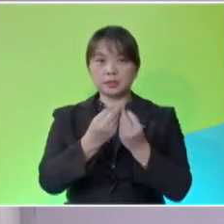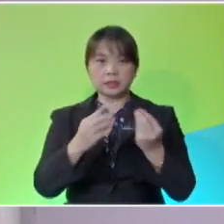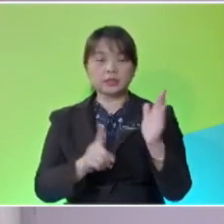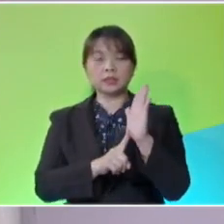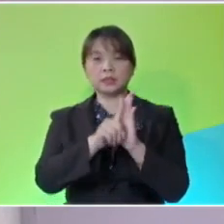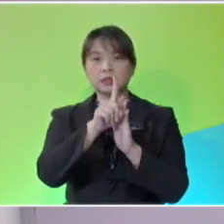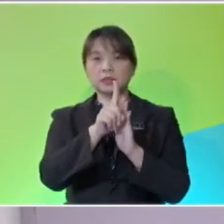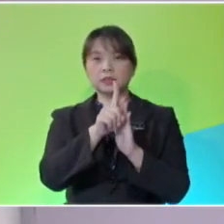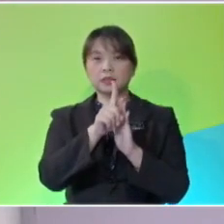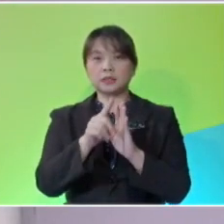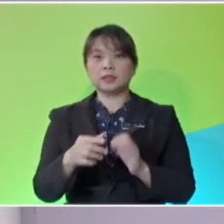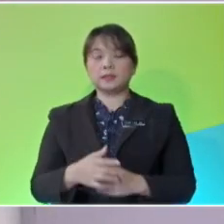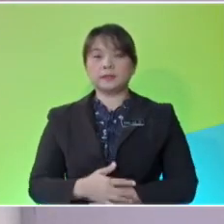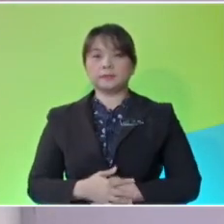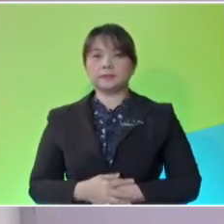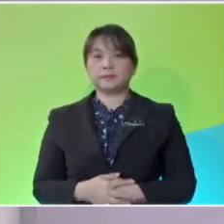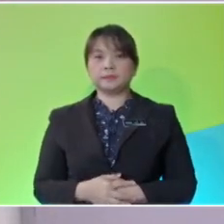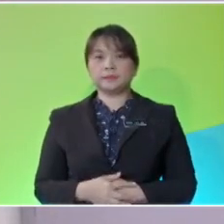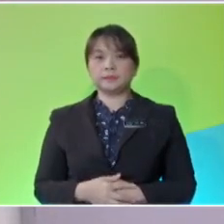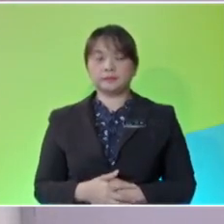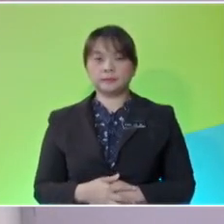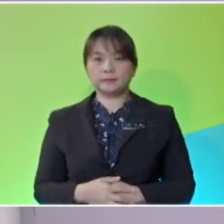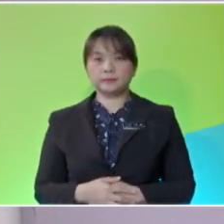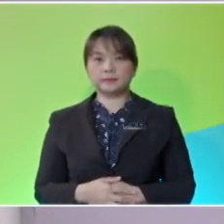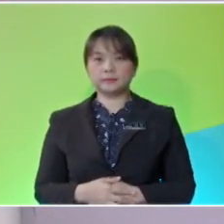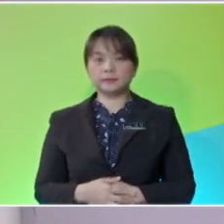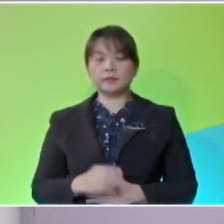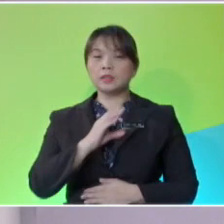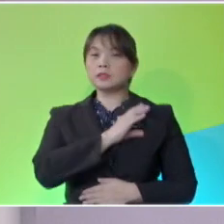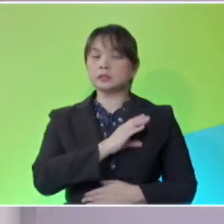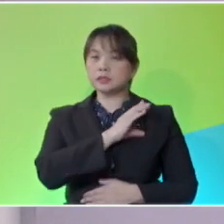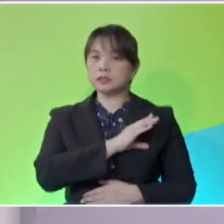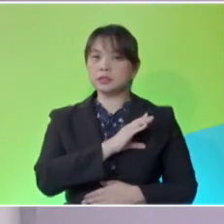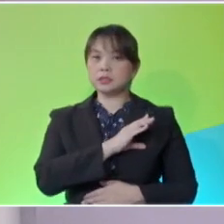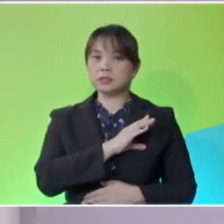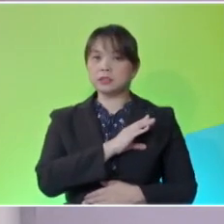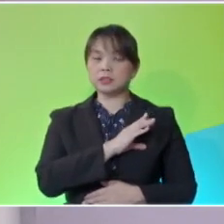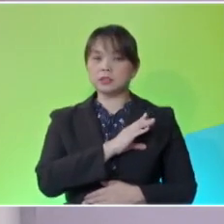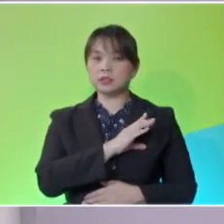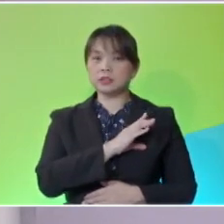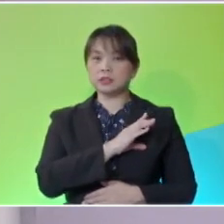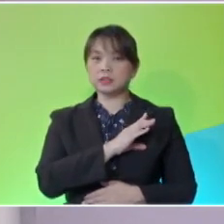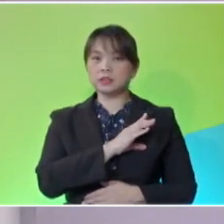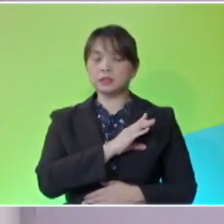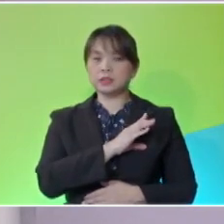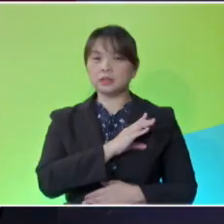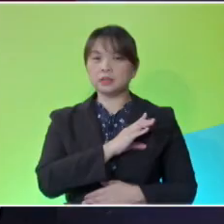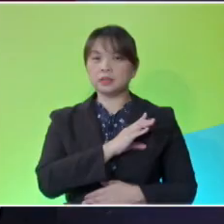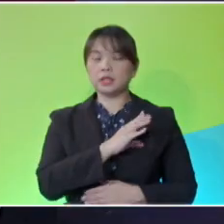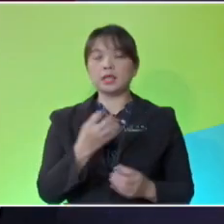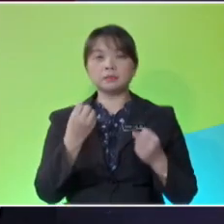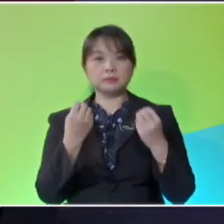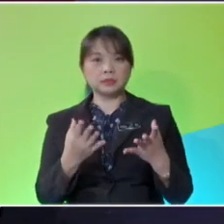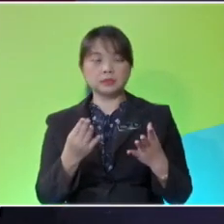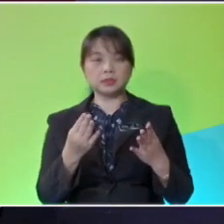kita gunakan Tanah Tinggi ciri-cirinya diam satu dia ada banyak